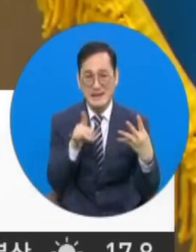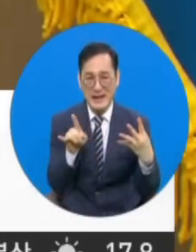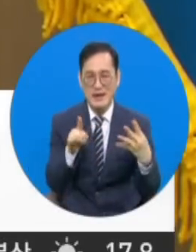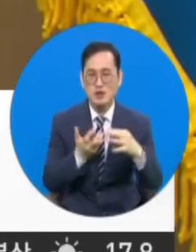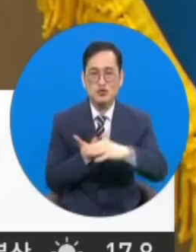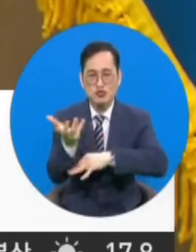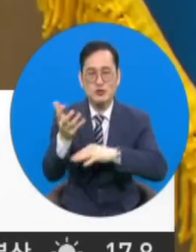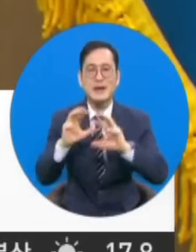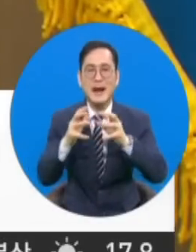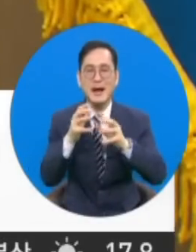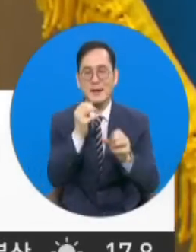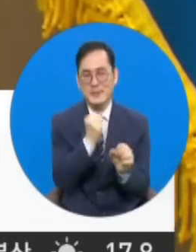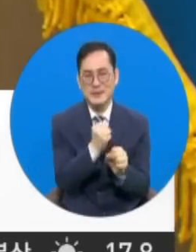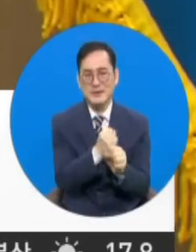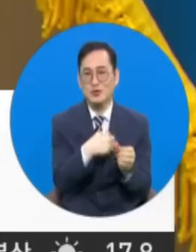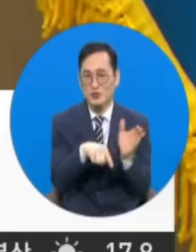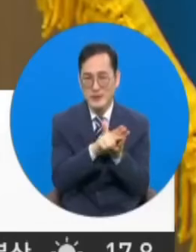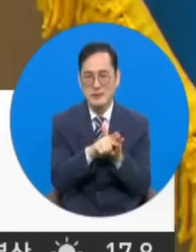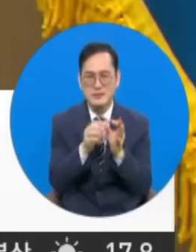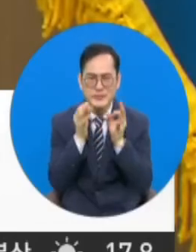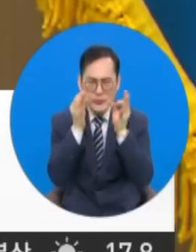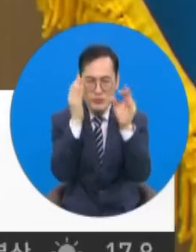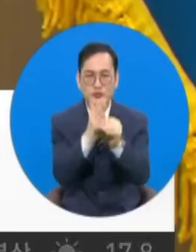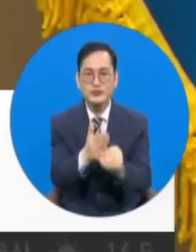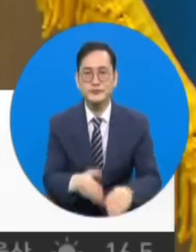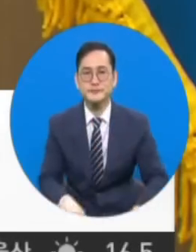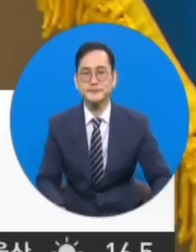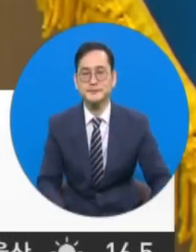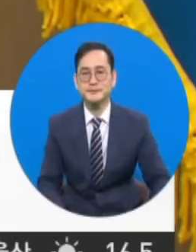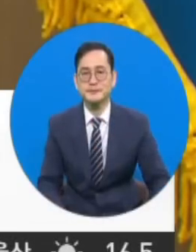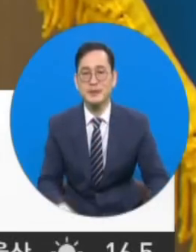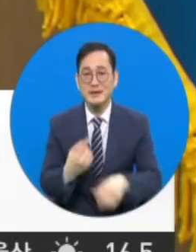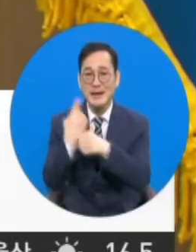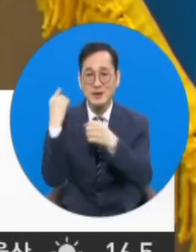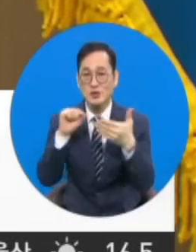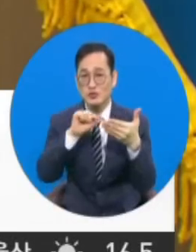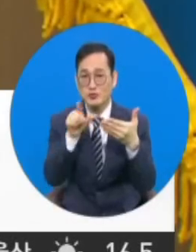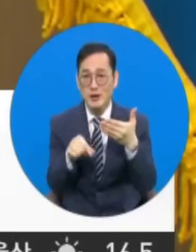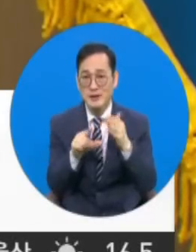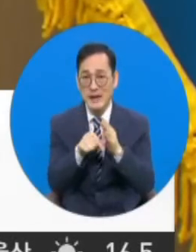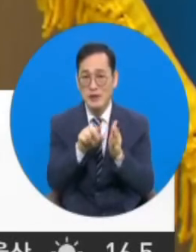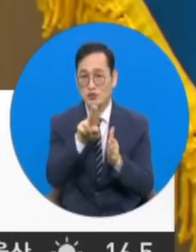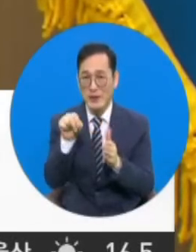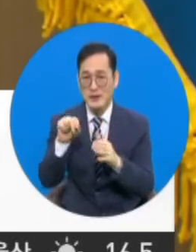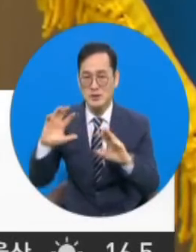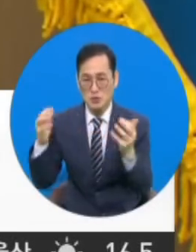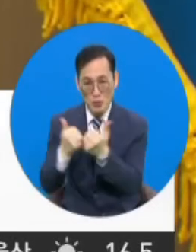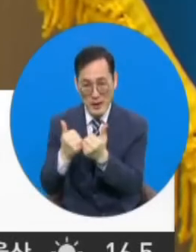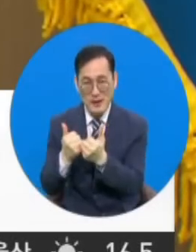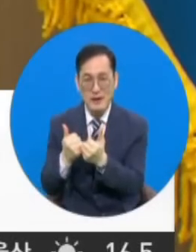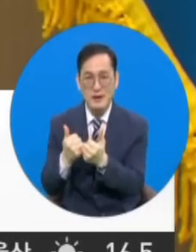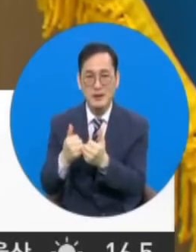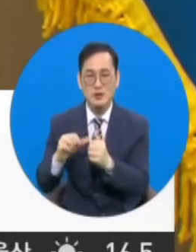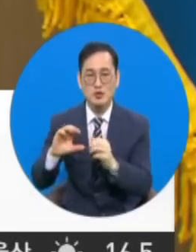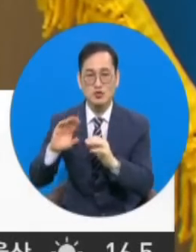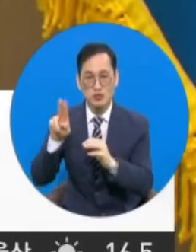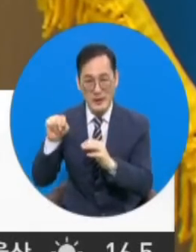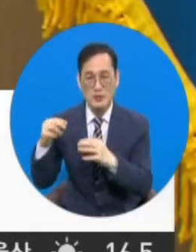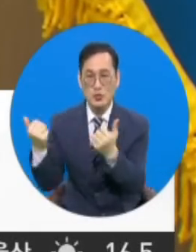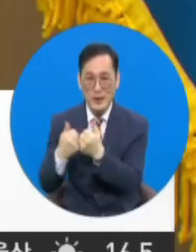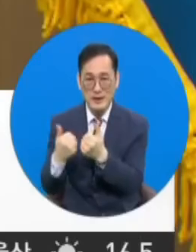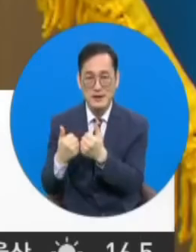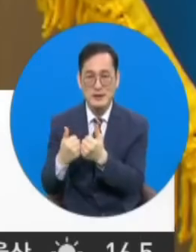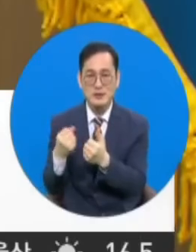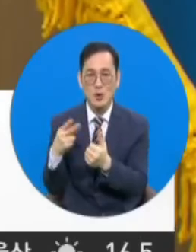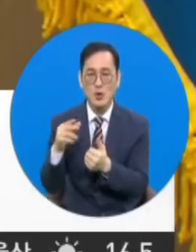힘차게 나아가고 있습니다 지난 작년 9월에는 un총회와 뉴욕대에서 뉴욕